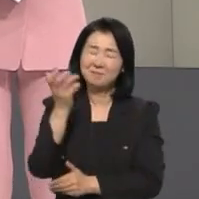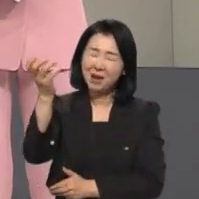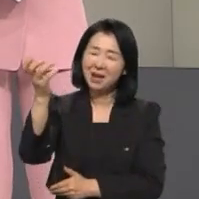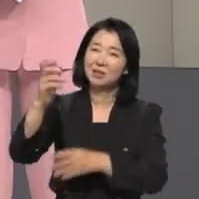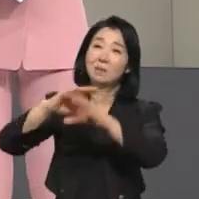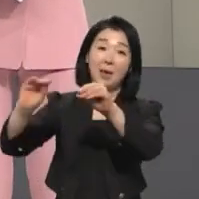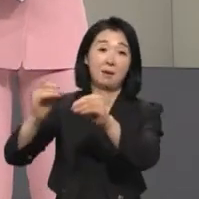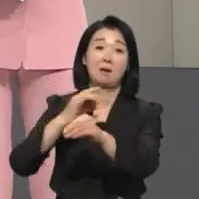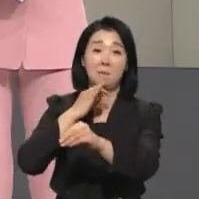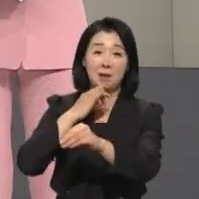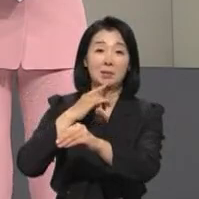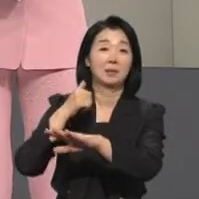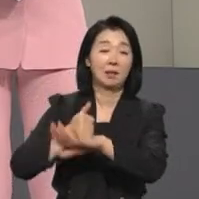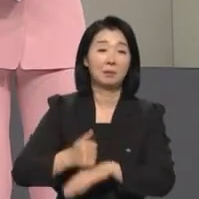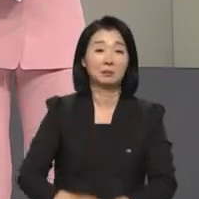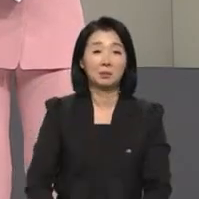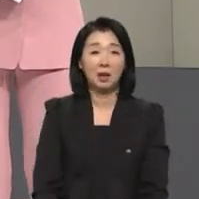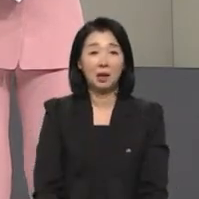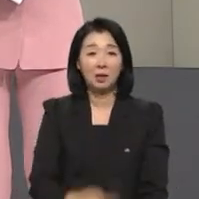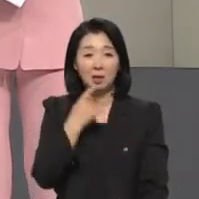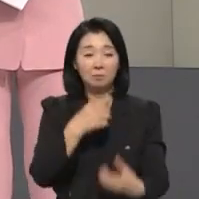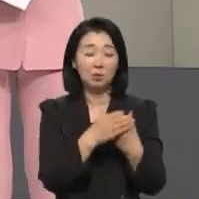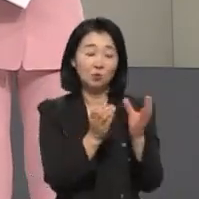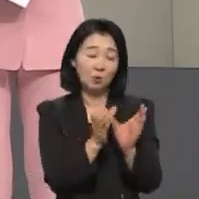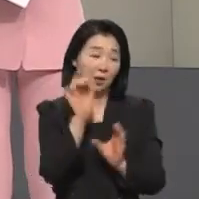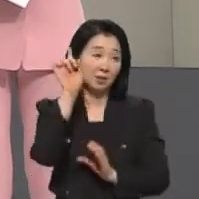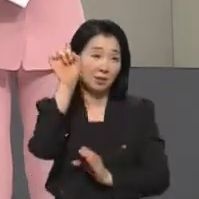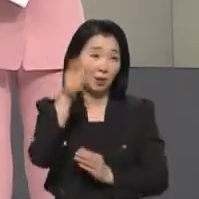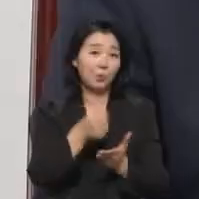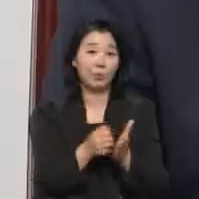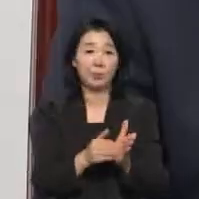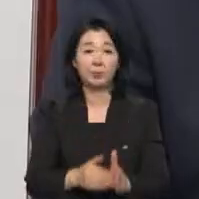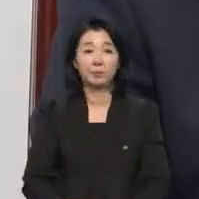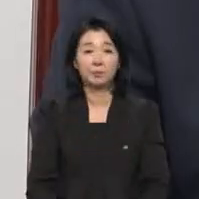처리만 남았습니다. 민주당은 디데이를 내일로 잡았는데요.